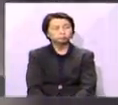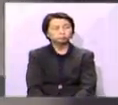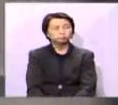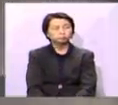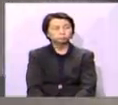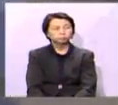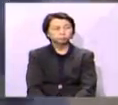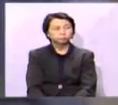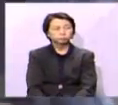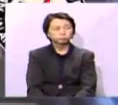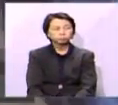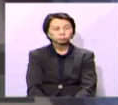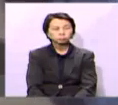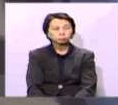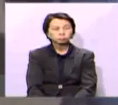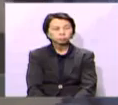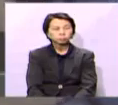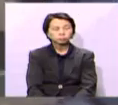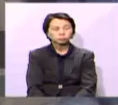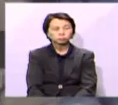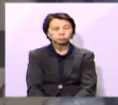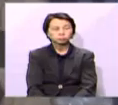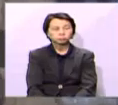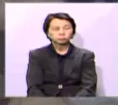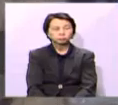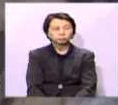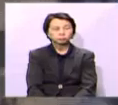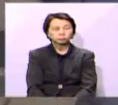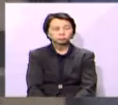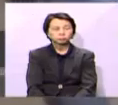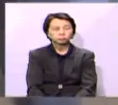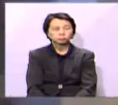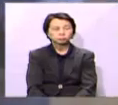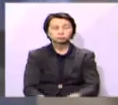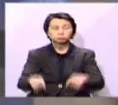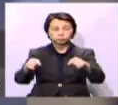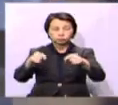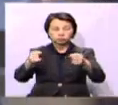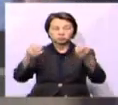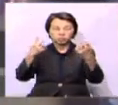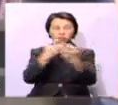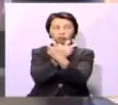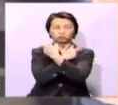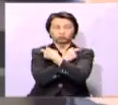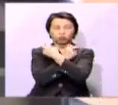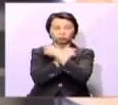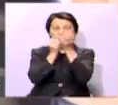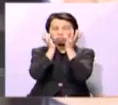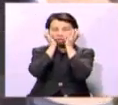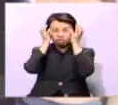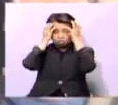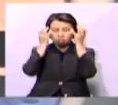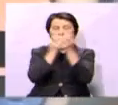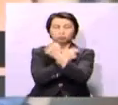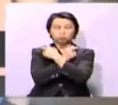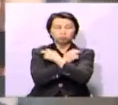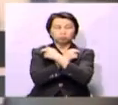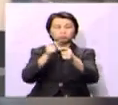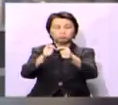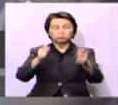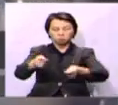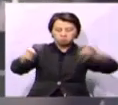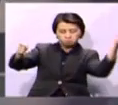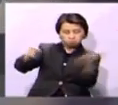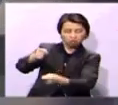Untuk cerita orang kampung yang kami pun pernah jumpa tengkorak dalam ni. Ya. Banyak tengkorak dalam ni. Saya rasa kawasan ini tempat mana kata tempat pancung